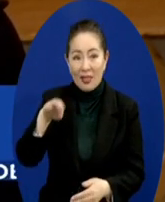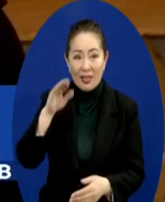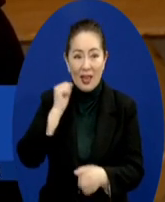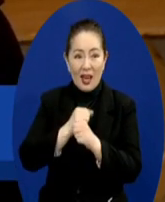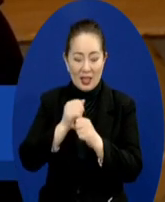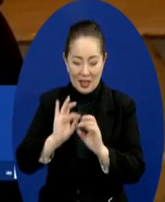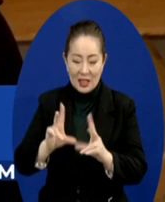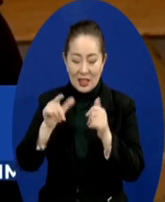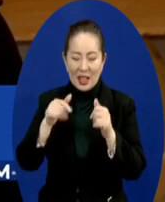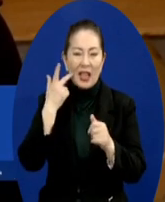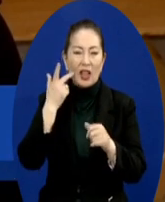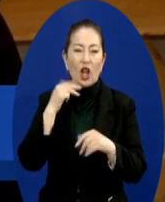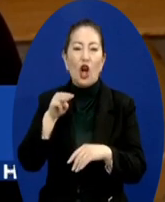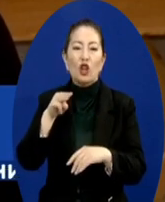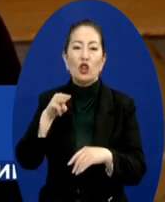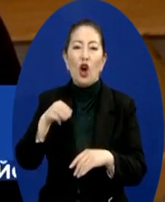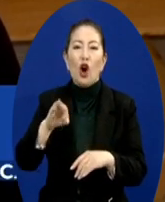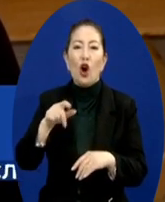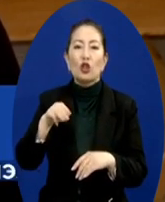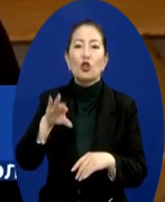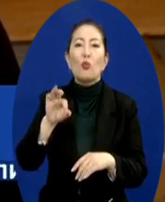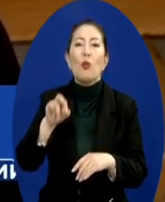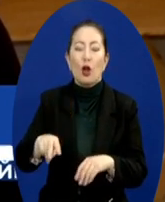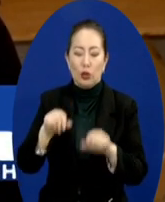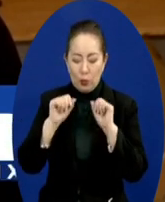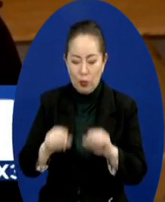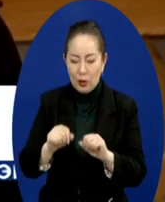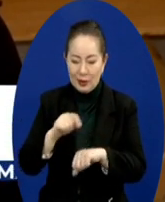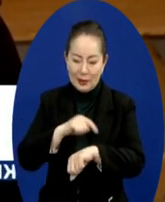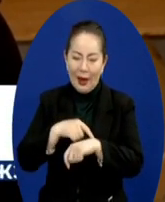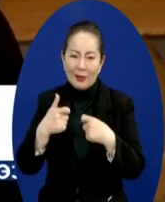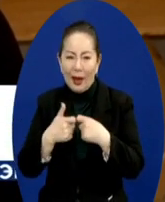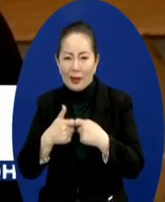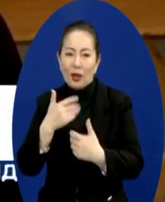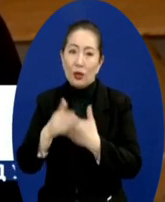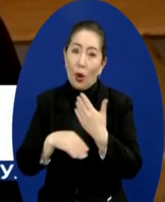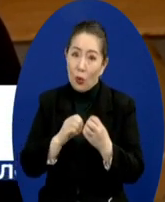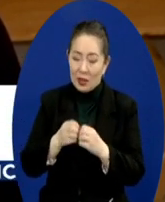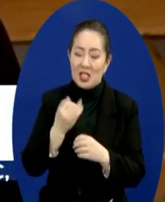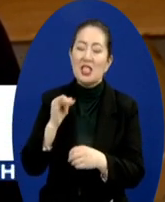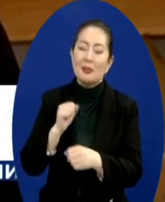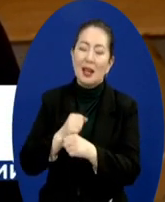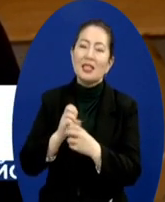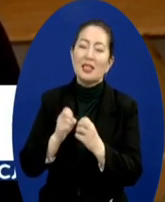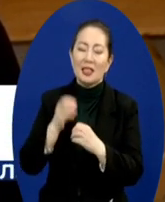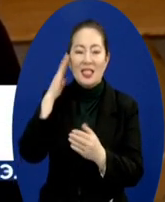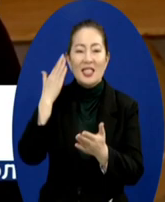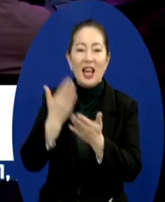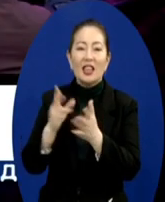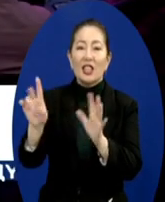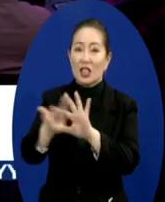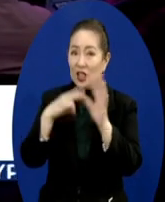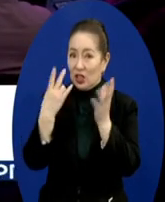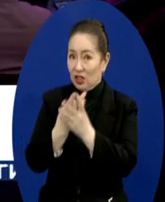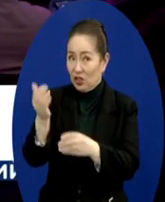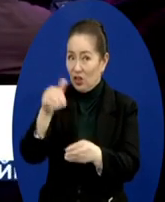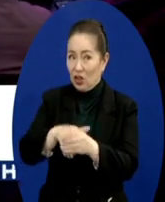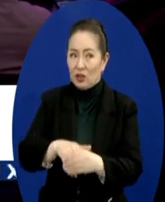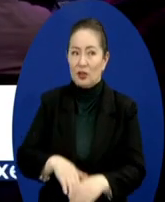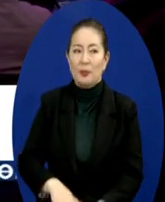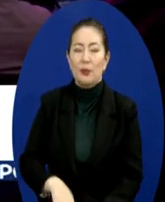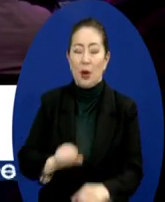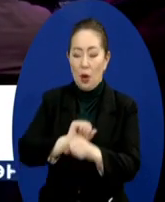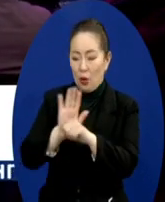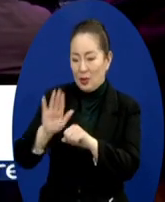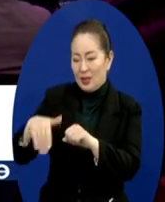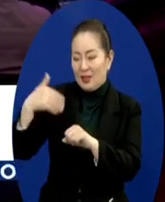те энийг тогтмолж уулах тодорхой товолсон цаг хугацаанд нь явуулах энэ ажлыг бол хийе гэдэг дээр бол санал нэгдсэн байгаа. Ковидын